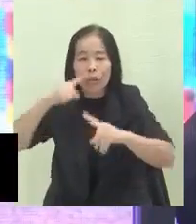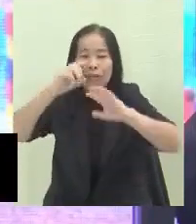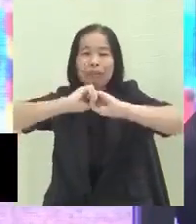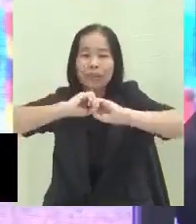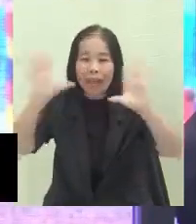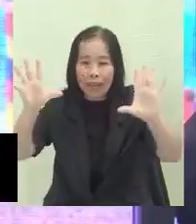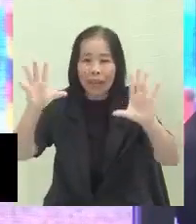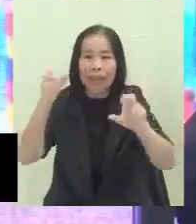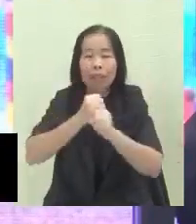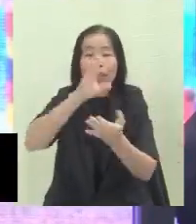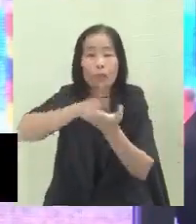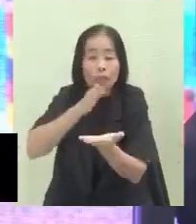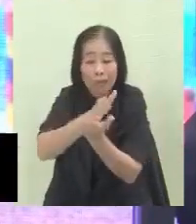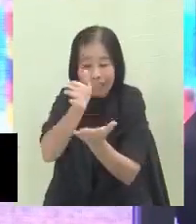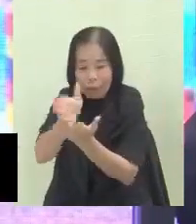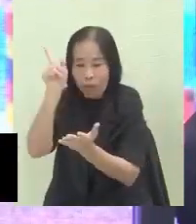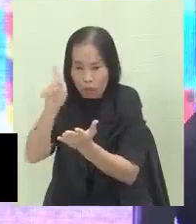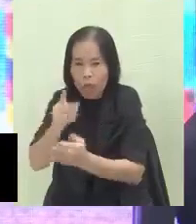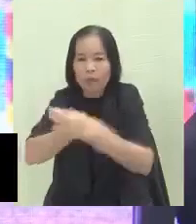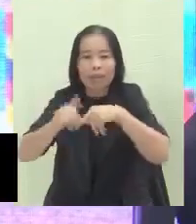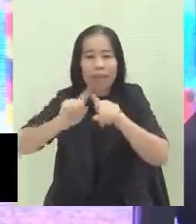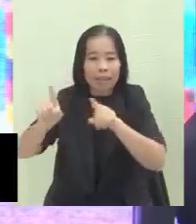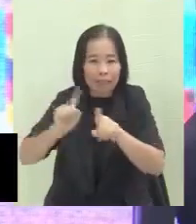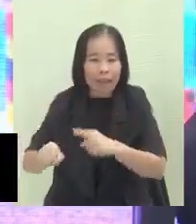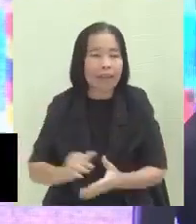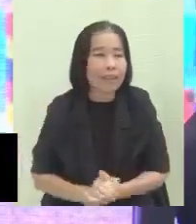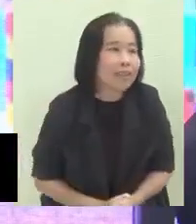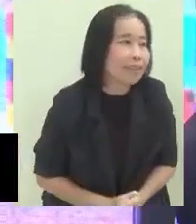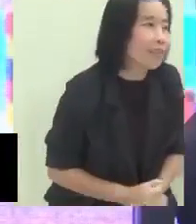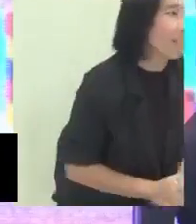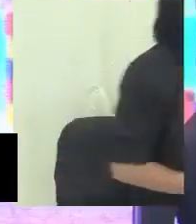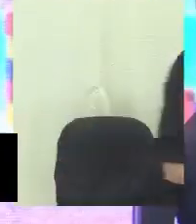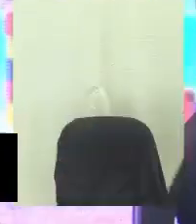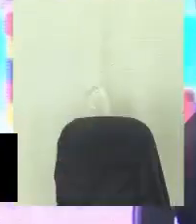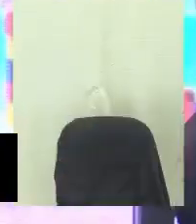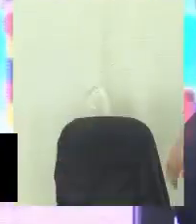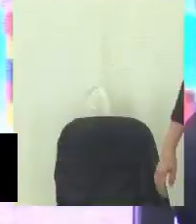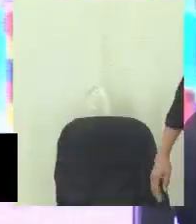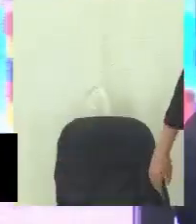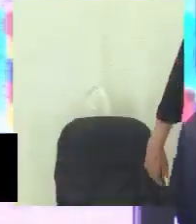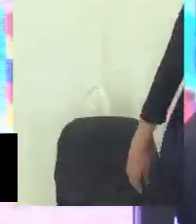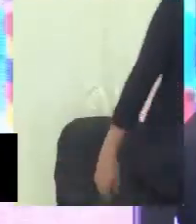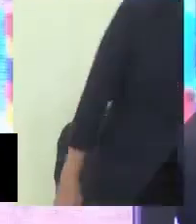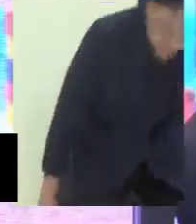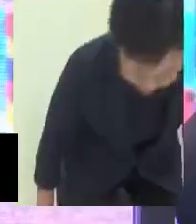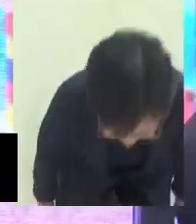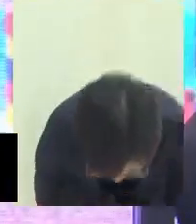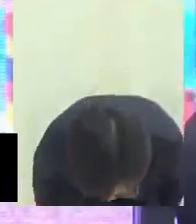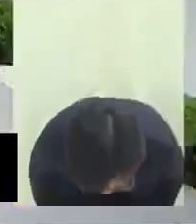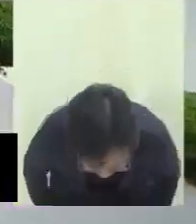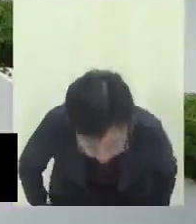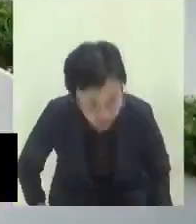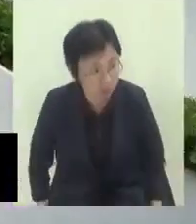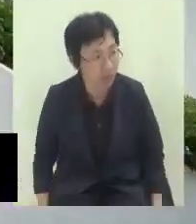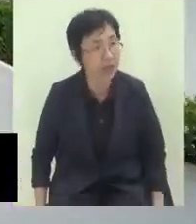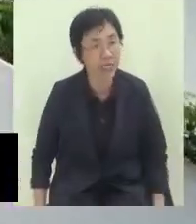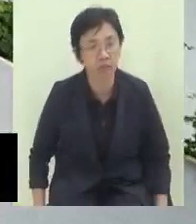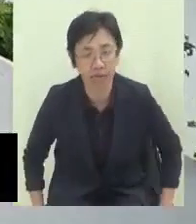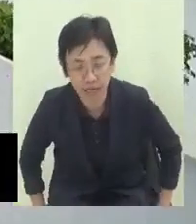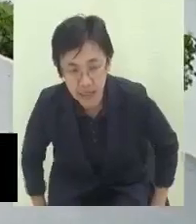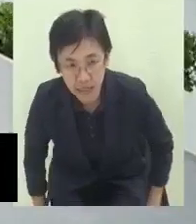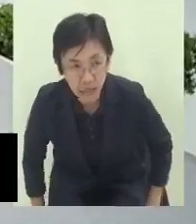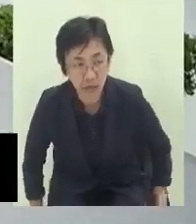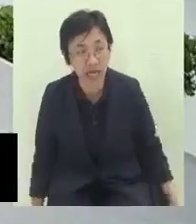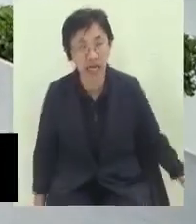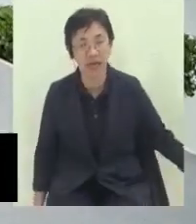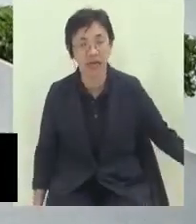องจำแนกในเรื่องของคนพิการถึงแม้นเป้าหมายบางอย่างในการพัฒนาที่ยั่ง